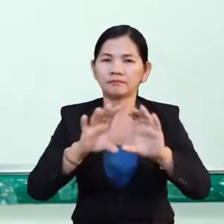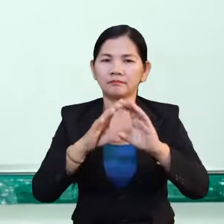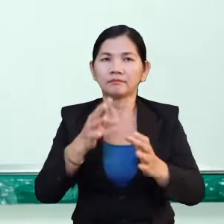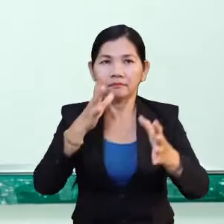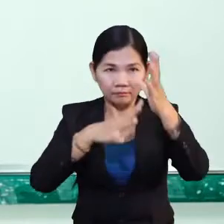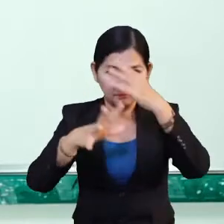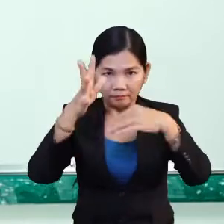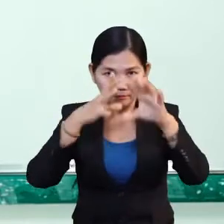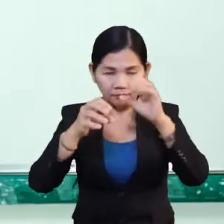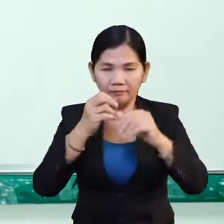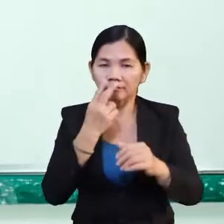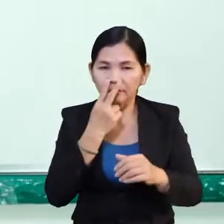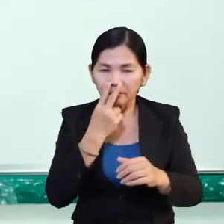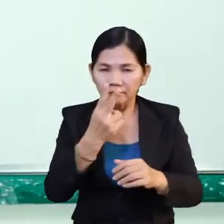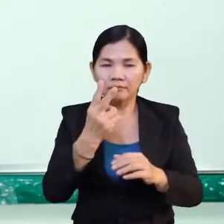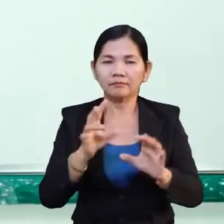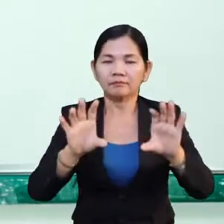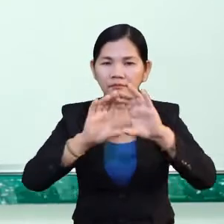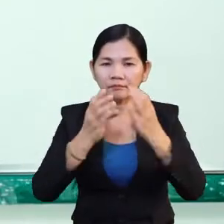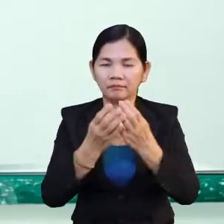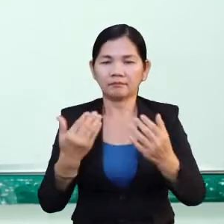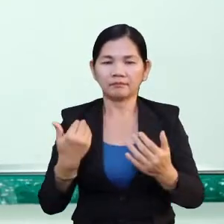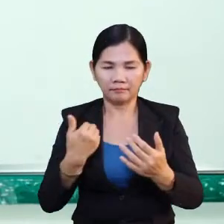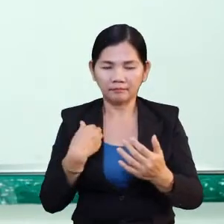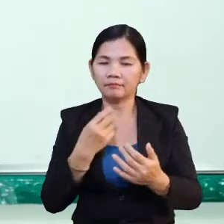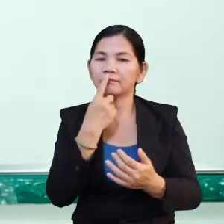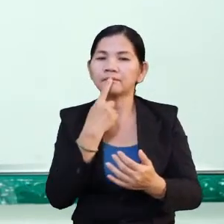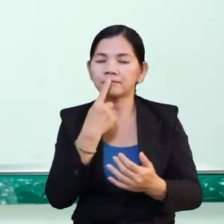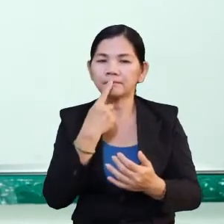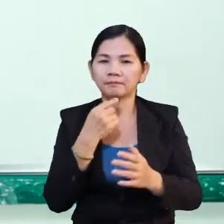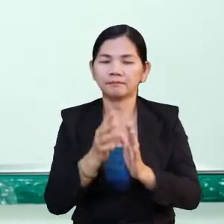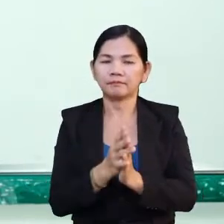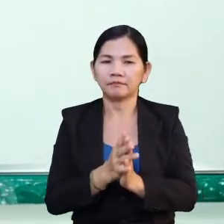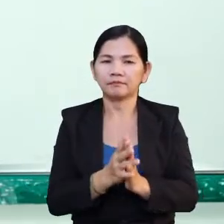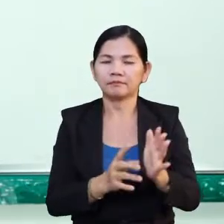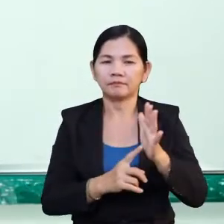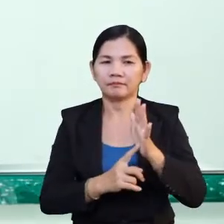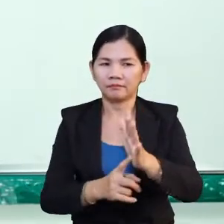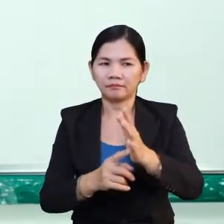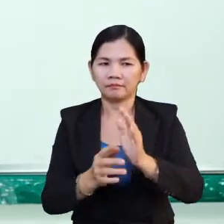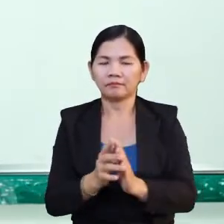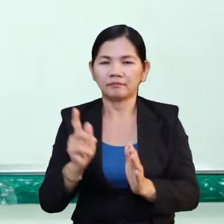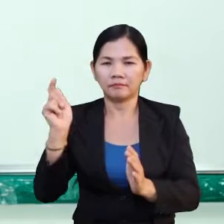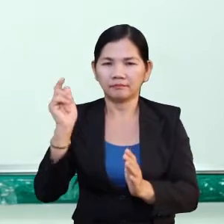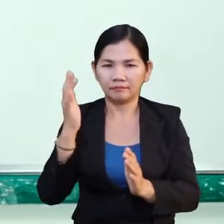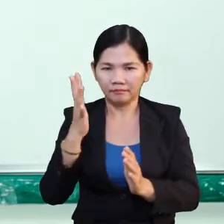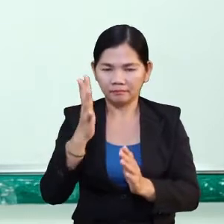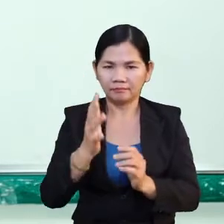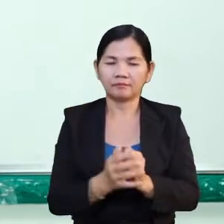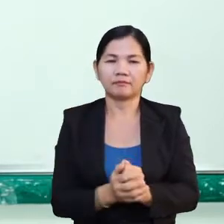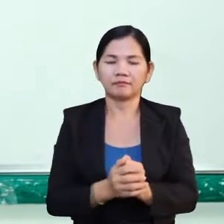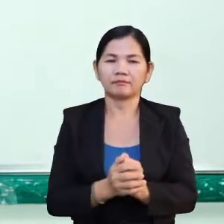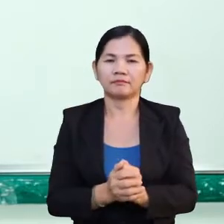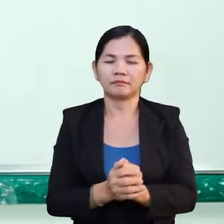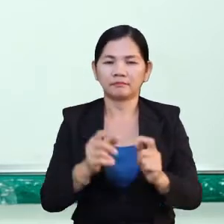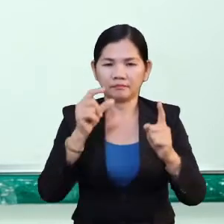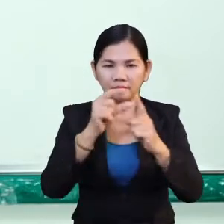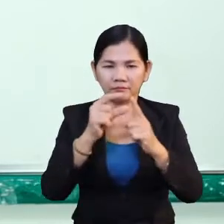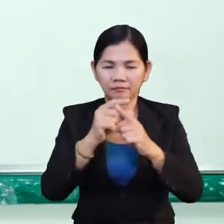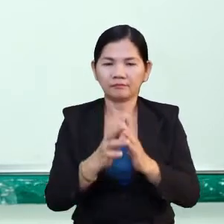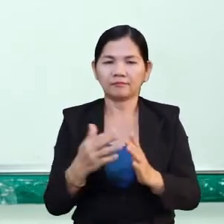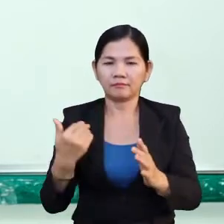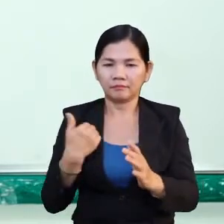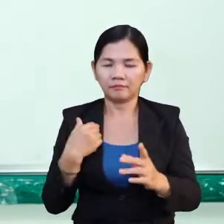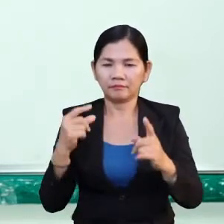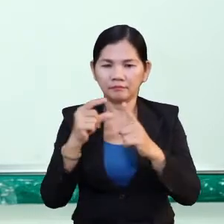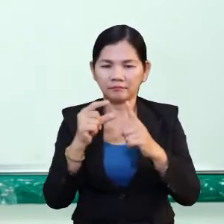ប់រៀនរបស់យើងកូនមើលមើលកូនមានពណ៌ក្រហមអត់ដែលអ្នកគ្រូតាំងរូបភាពអ្នកគ្រូតាំងពាក្យផ្សេងផ្សេងមានពណ៌ក្រហ